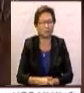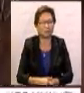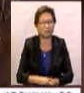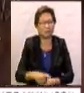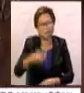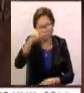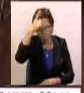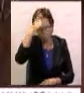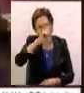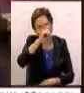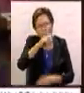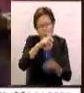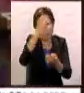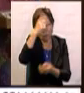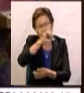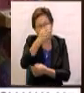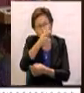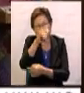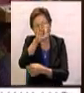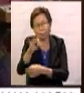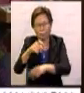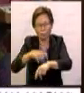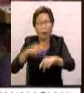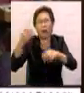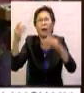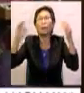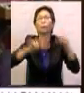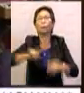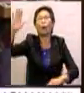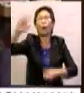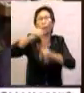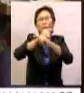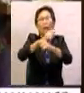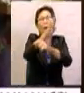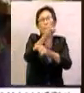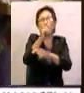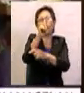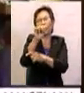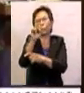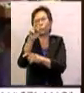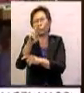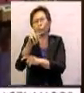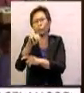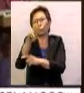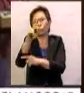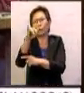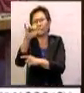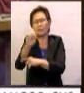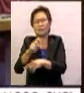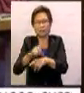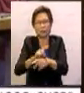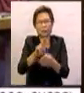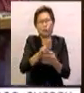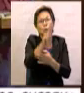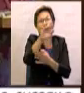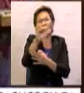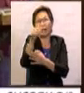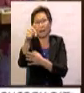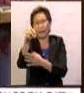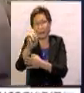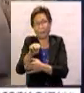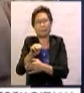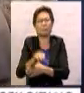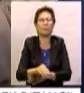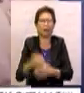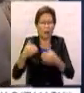Dr. Sharif memaklumkannya selepas majlis angkat sumpah mempertahankan Baitul Maqdis di Universiti Islam Antarabangsa Malaysia. Turut hadir